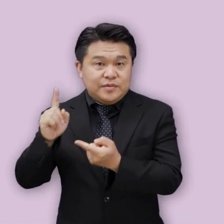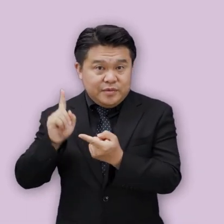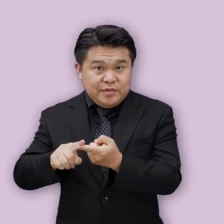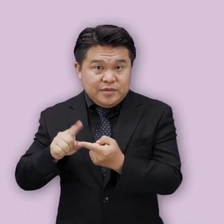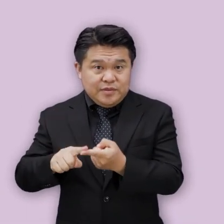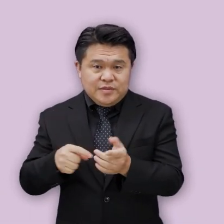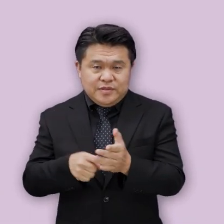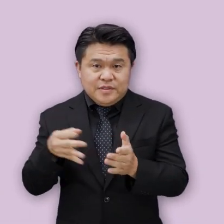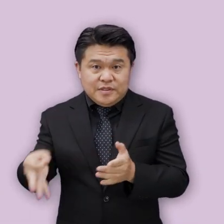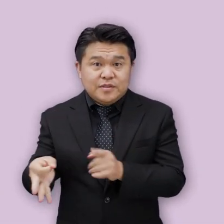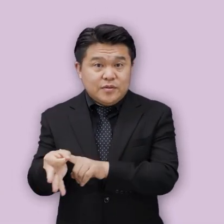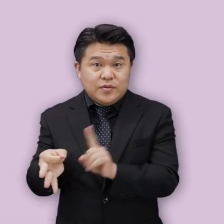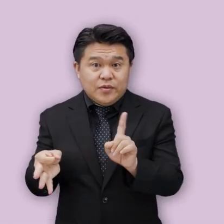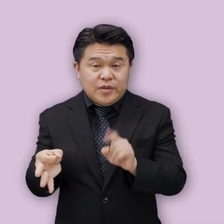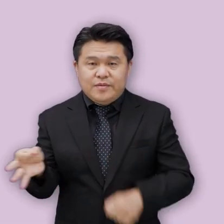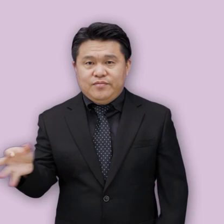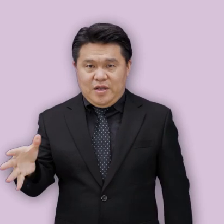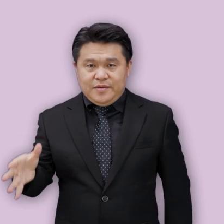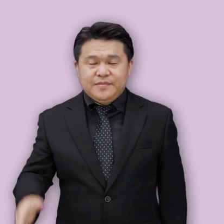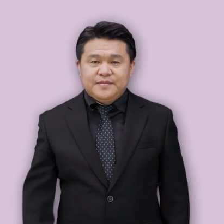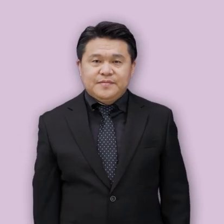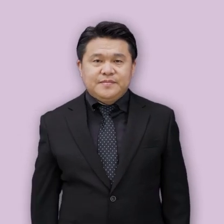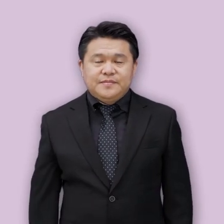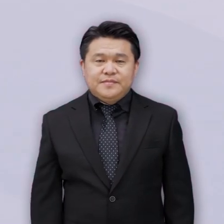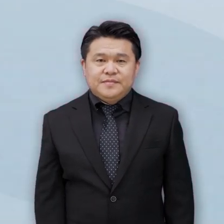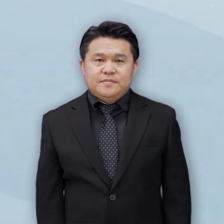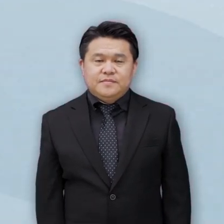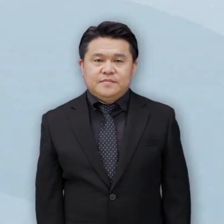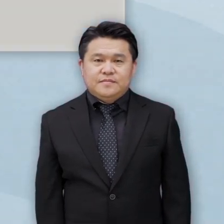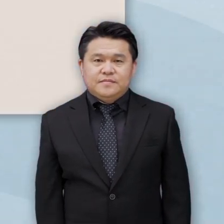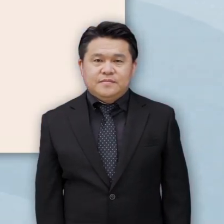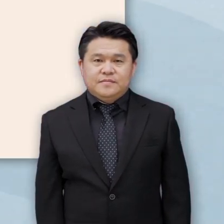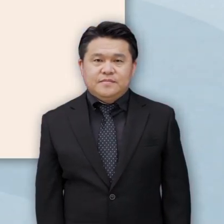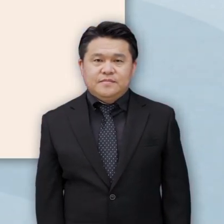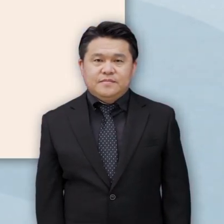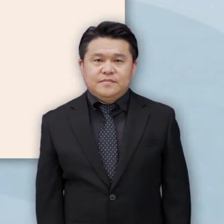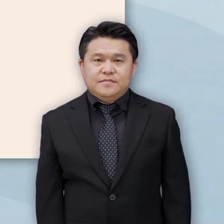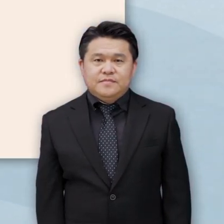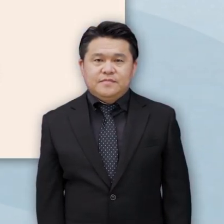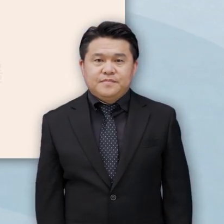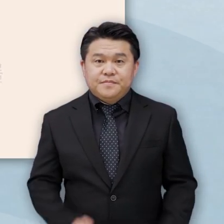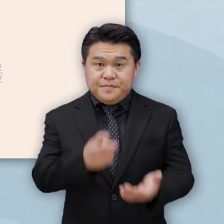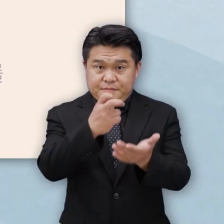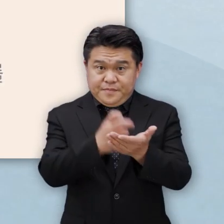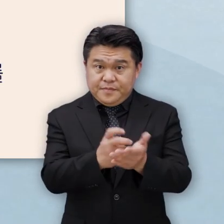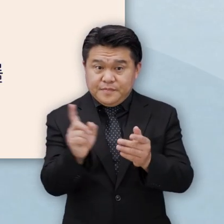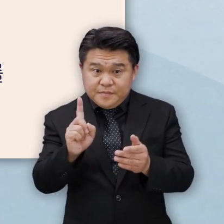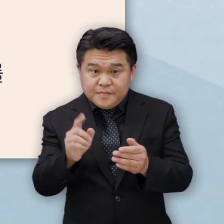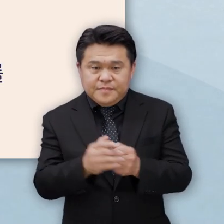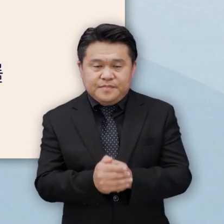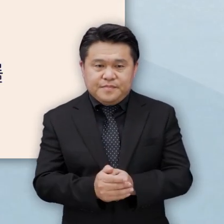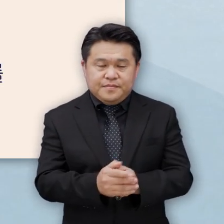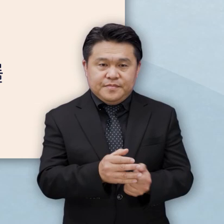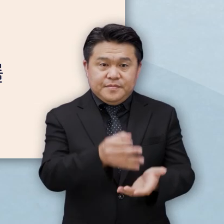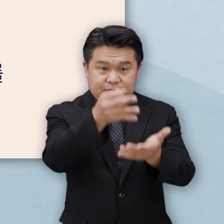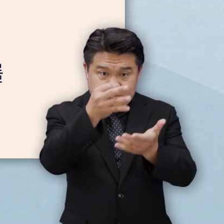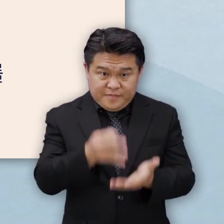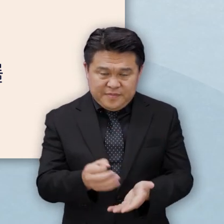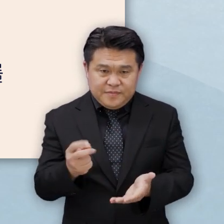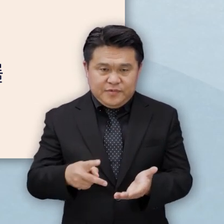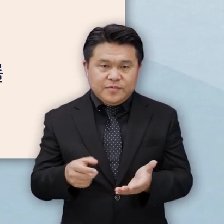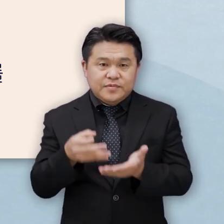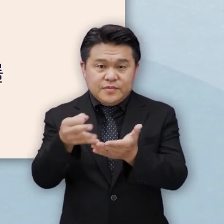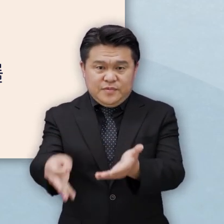대한 증여세가 계속 비과세 된다는 것입니다. 관련 법률은 다음과 같습니다. 상속세 및